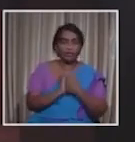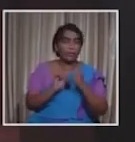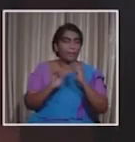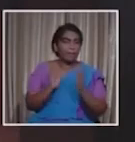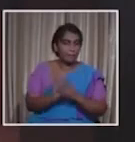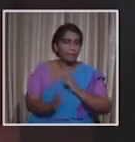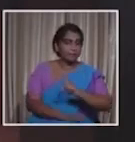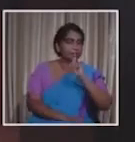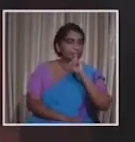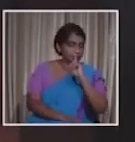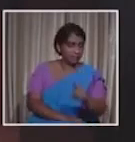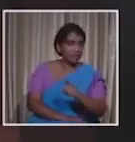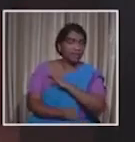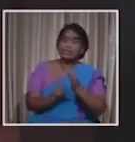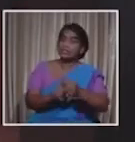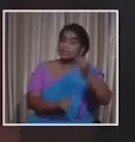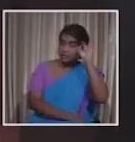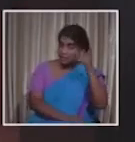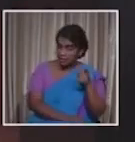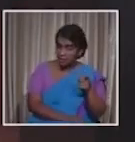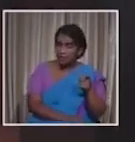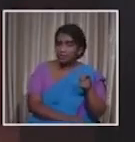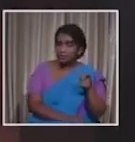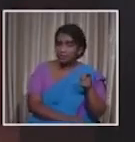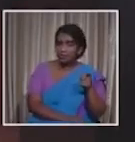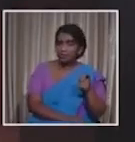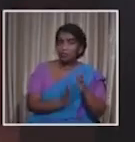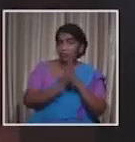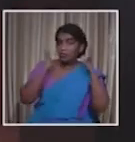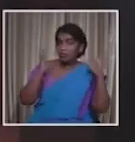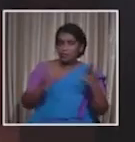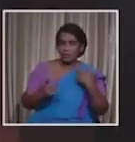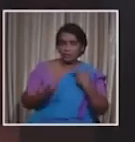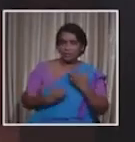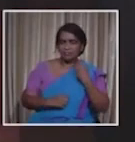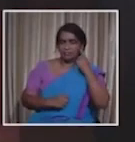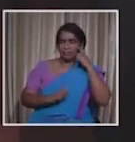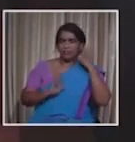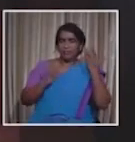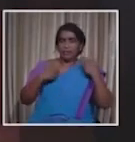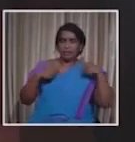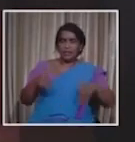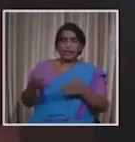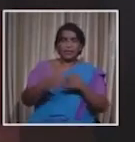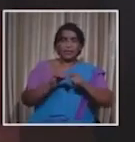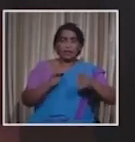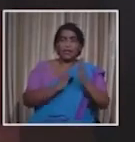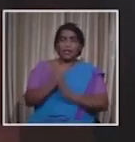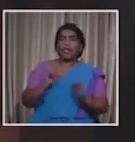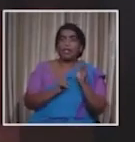අගමැතිතුමාගෙන් අහනවා ජනාධිපතිවරයා බොහෝ ලෙස කලබල වුණාලු දැනට කැබිනට් එකේ ඉන්න